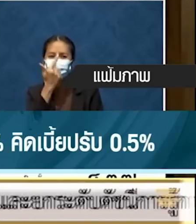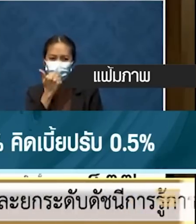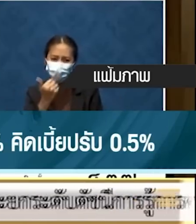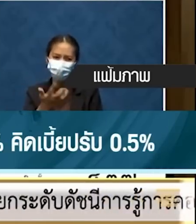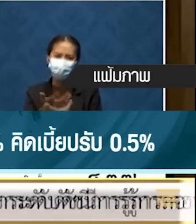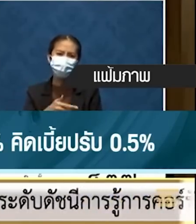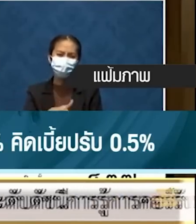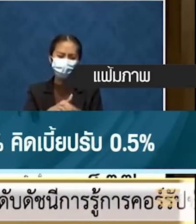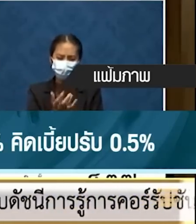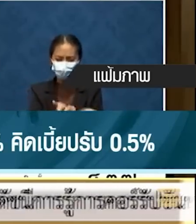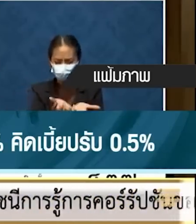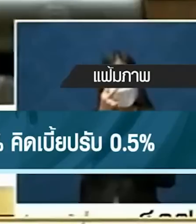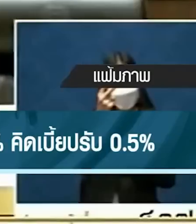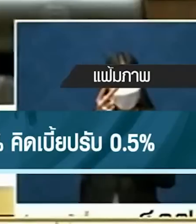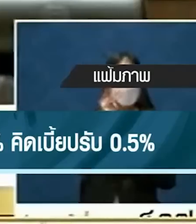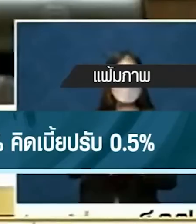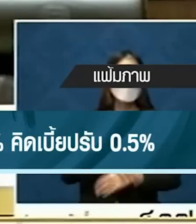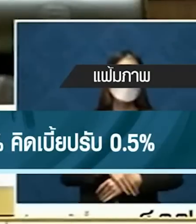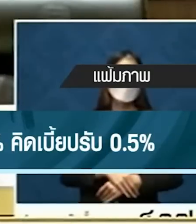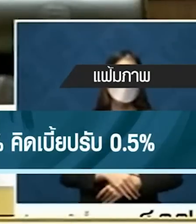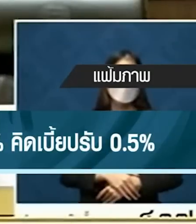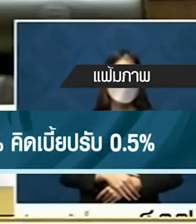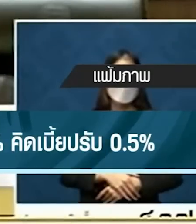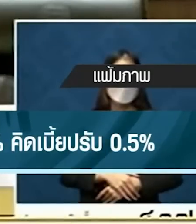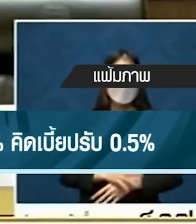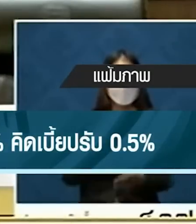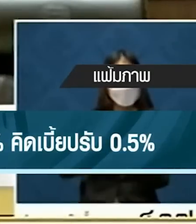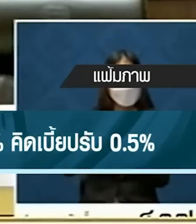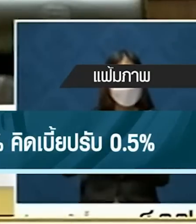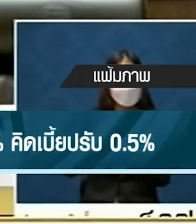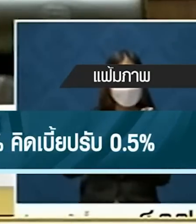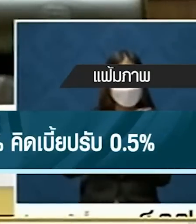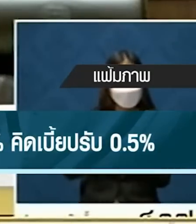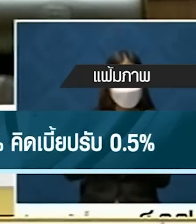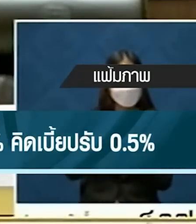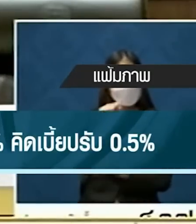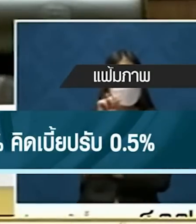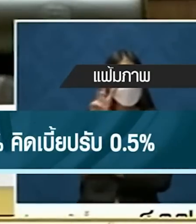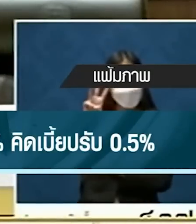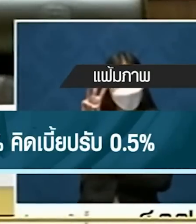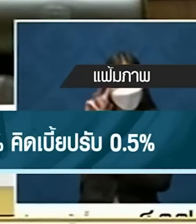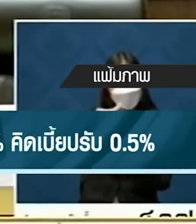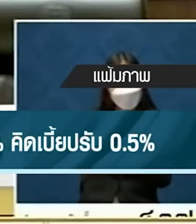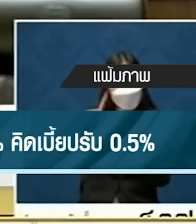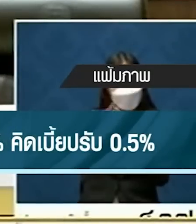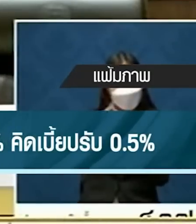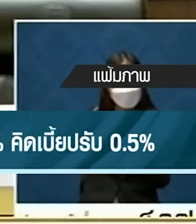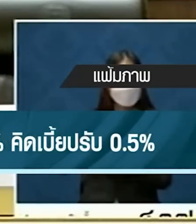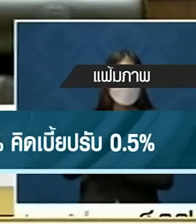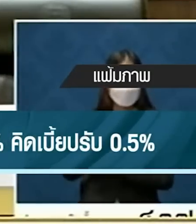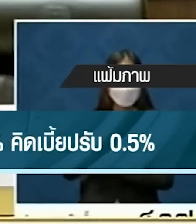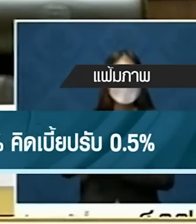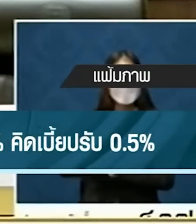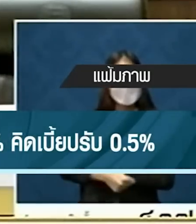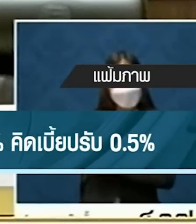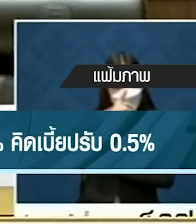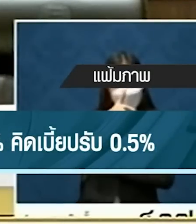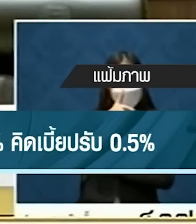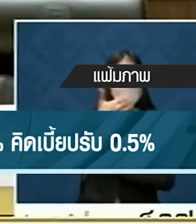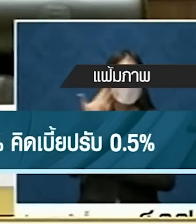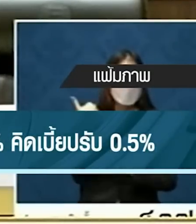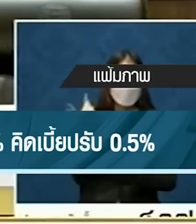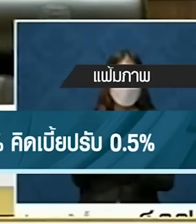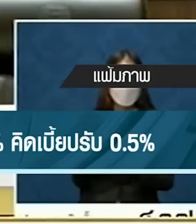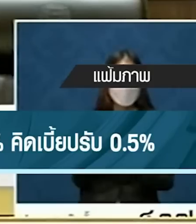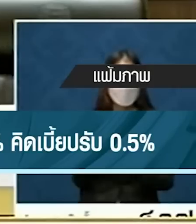ณสฤทธิ์พงษ์เกี่ยวข้องสสกระบี่ก็อภิปรายบอกว่าภูมิใจไทยไม่เห็นด้วยกับการคิดดอกเบี้ยและเบี้ยปรับเงินกู้กยศ.เพราะว่าการ